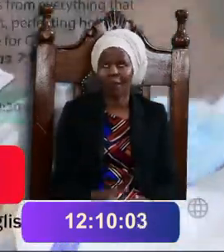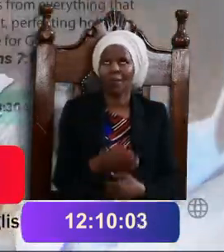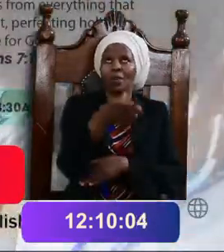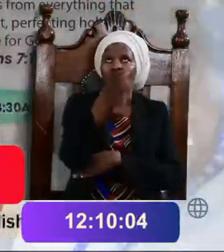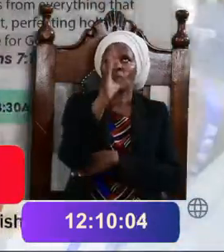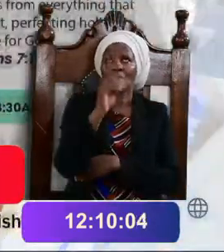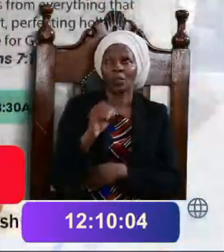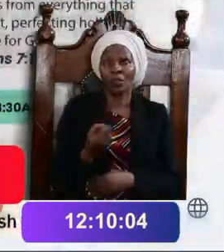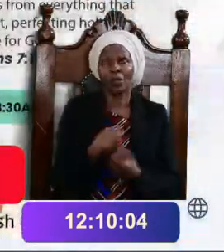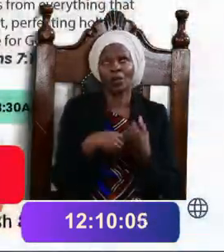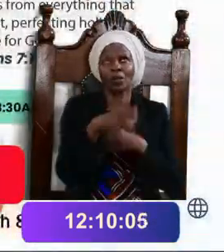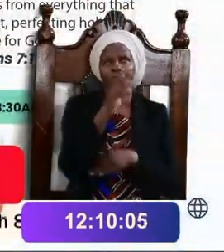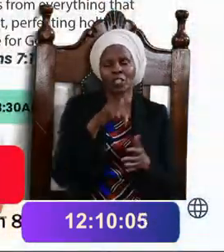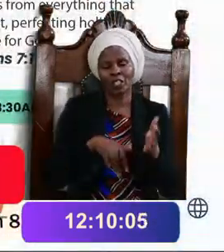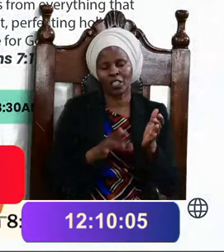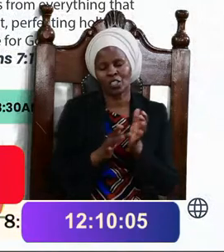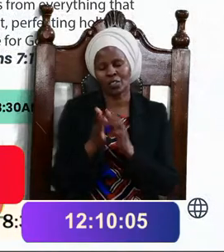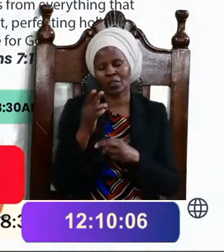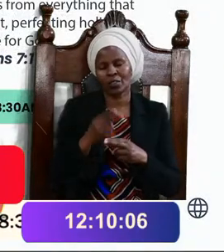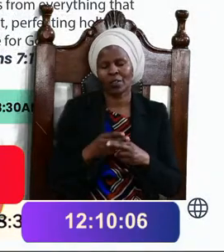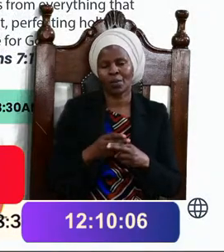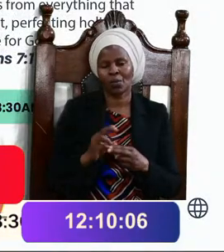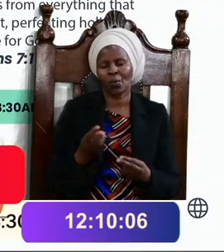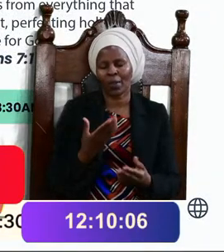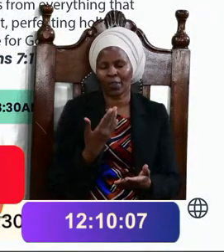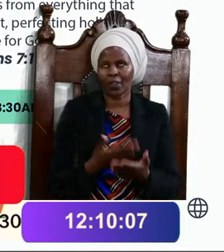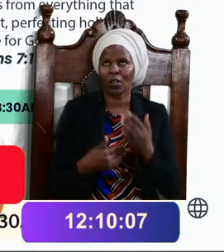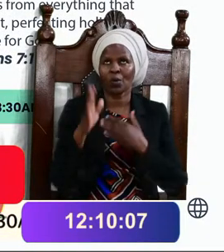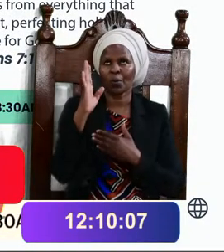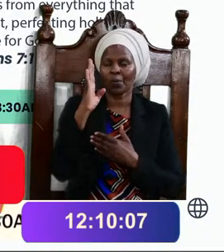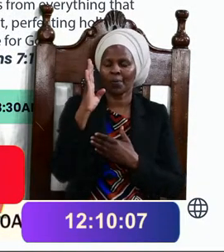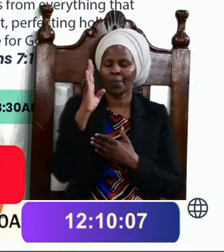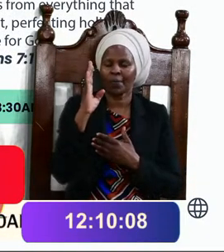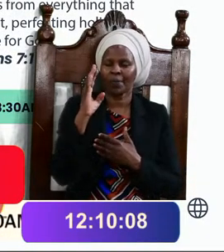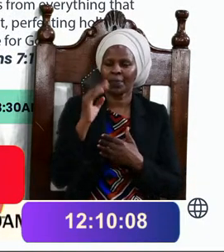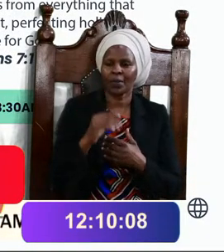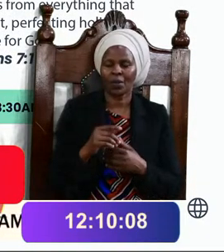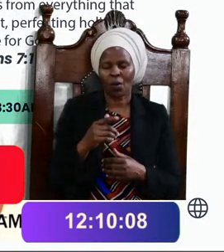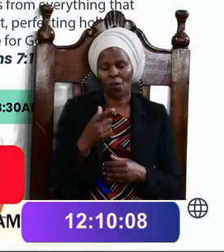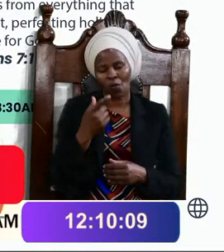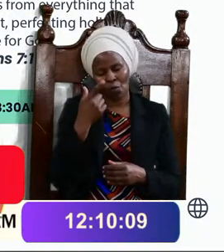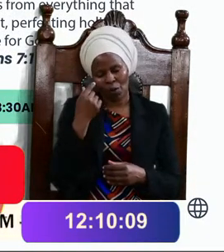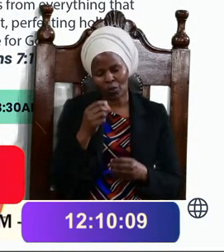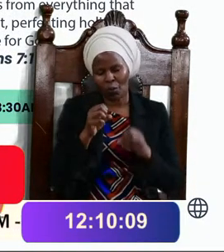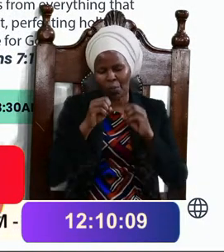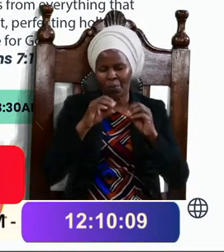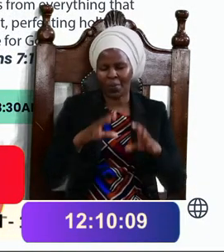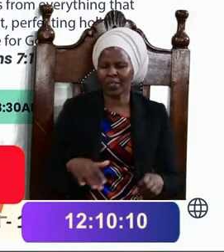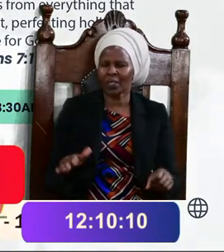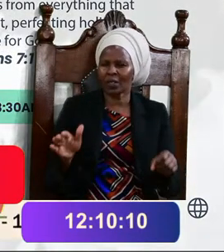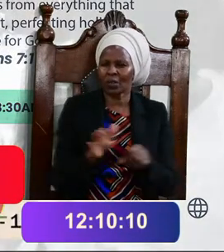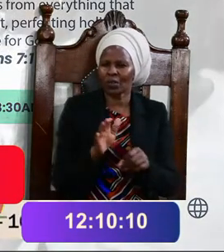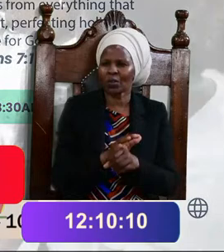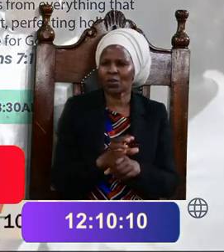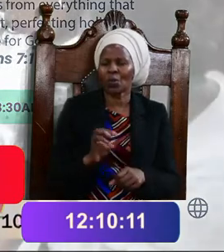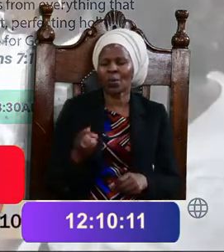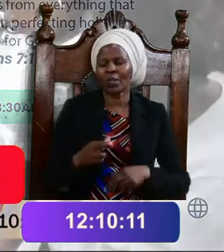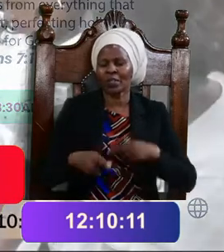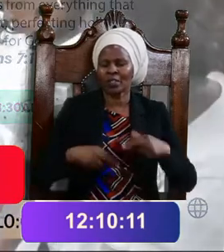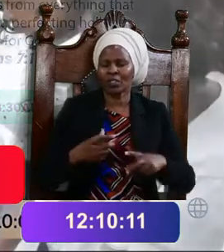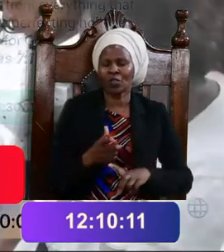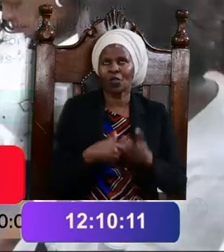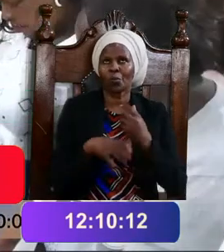Baba mwenyezi, katika jina la Yesu Kristo tunakushukuru kwa baraka nyingi ambazo tunafurahia kutoka